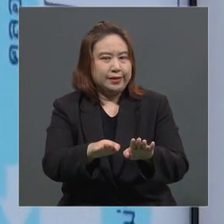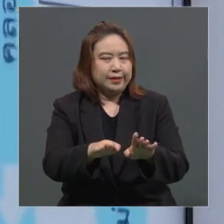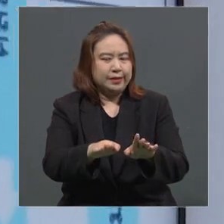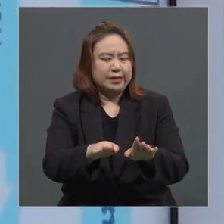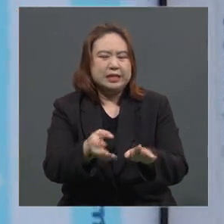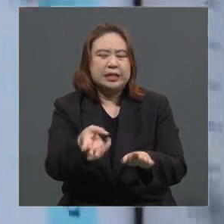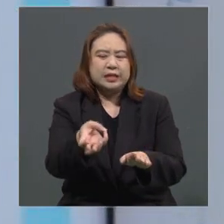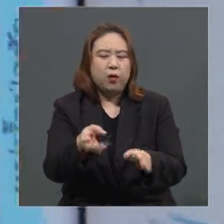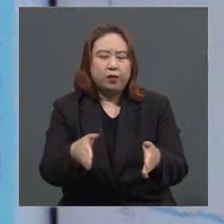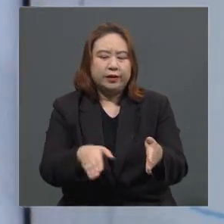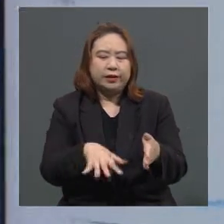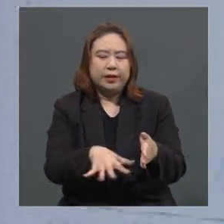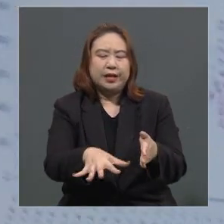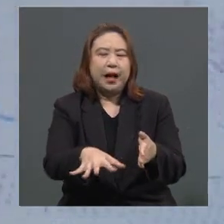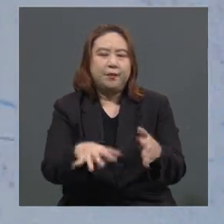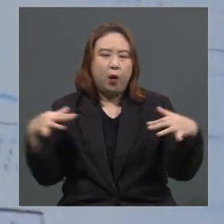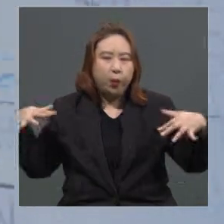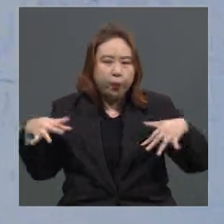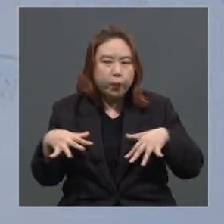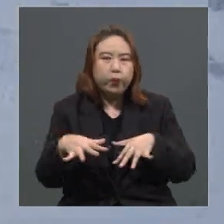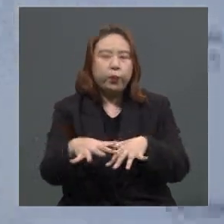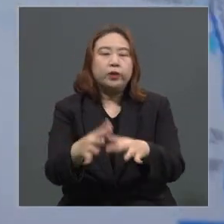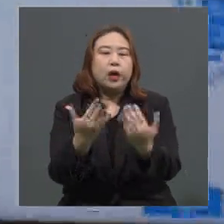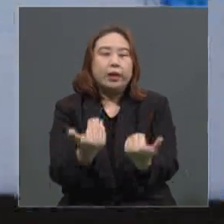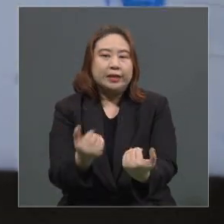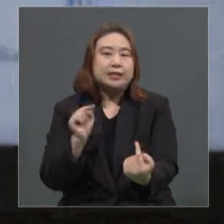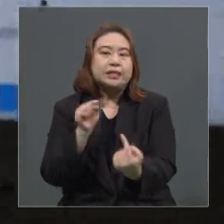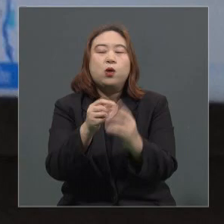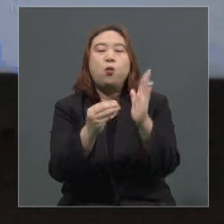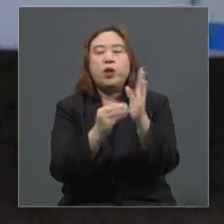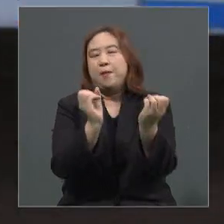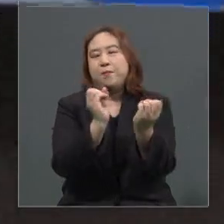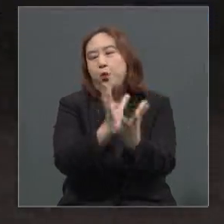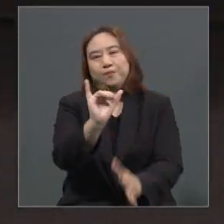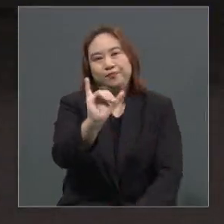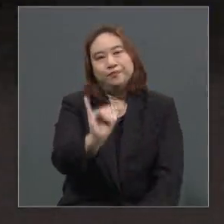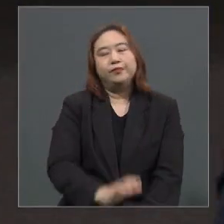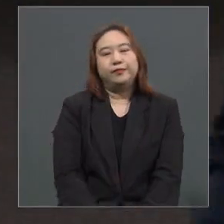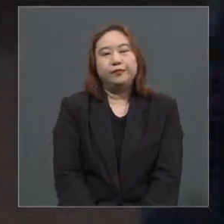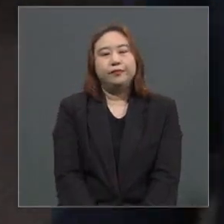านั้นเองนะครับปริมาณน้ำดังกล่าวนะครับก็ยังไม่มีผลกระทบต่อกรุงเทพมหานครนะครับ